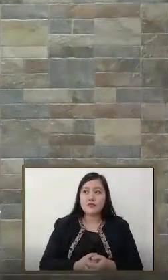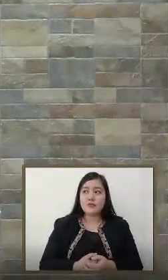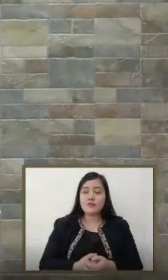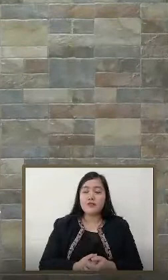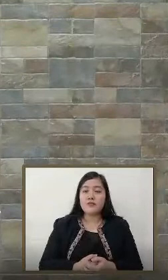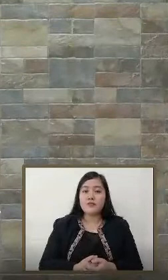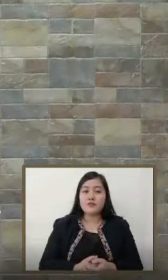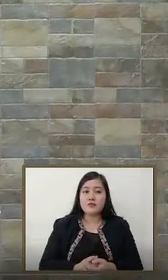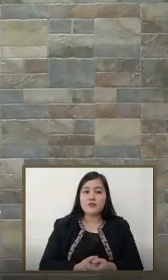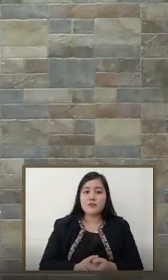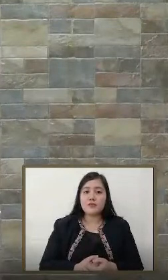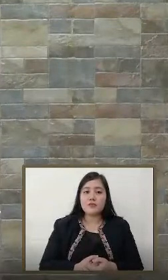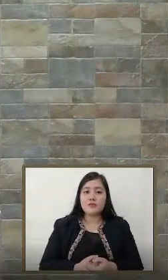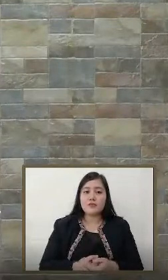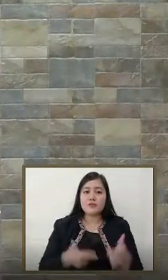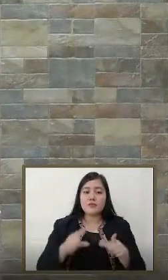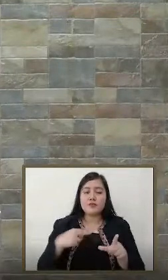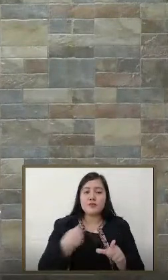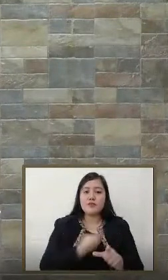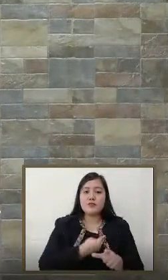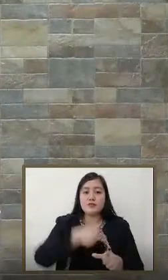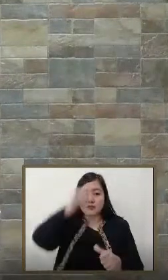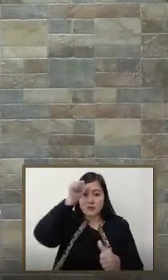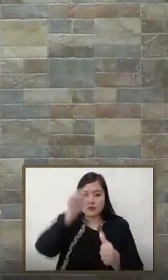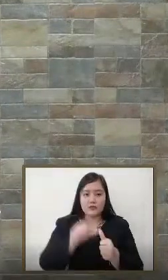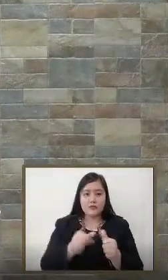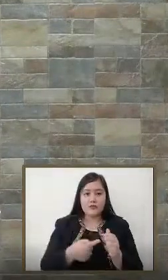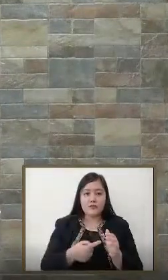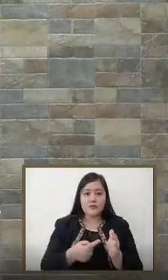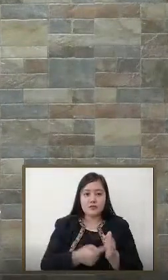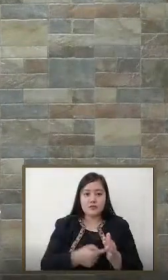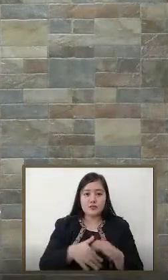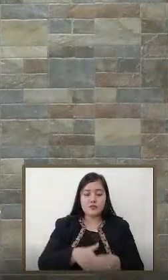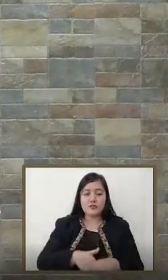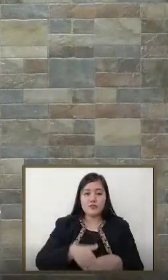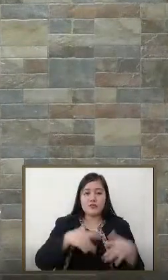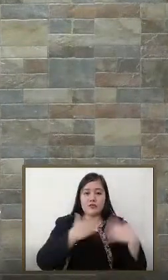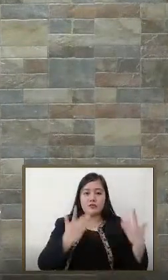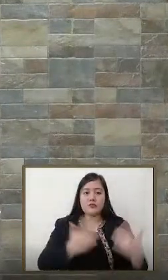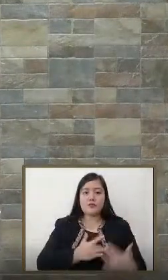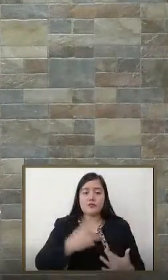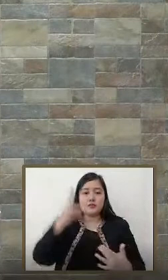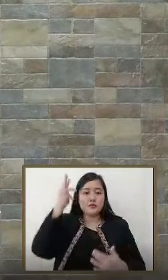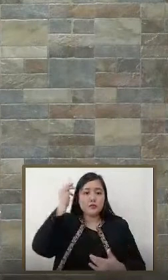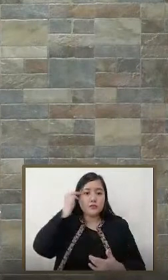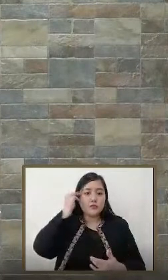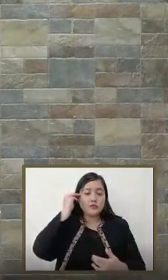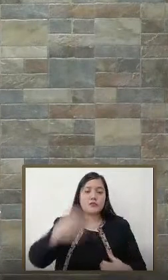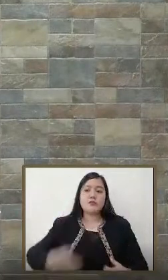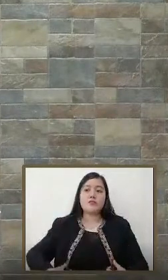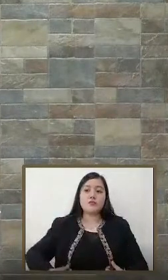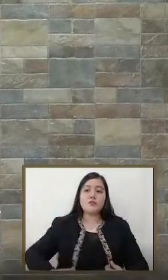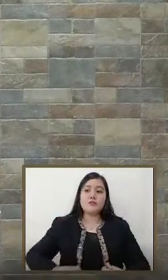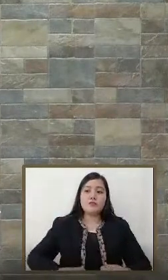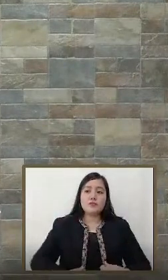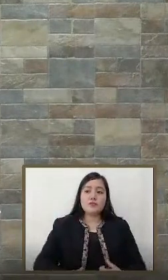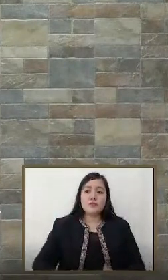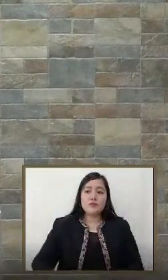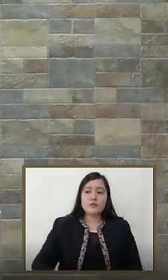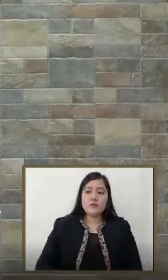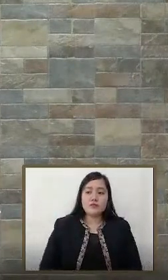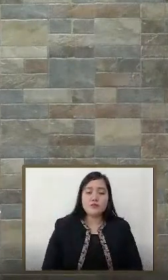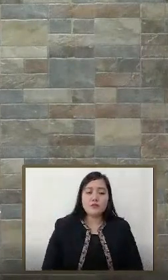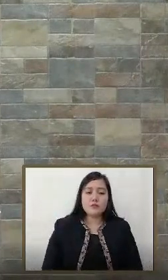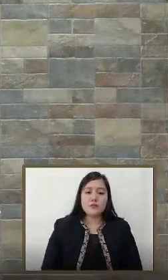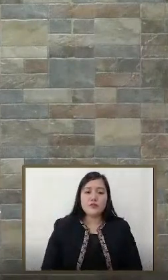sa ating puso't isipan. Ito lang, isa lang. Binasa ko na sa inyo yung mga point na dapat